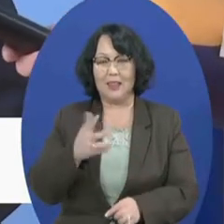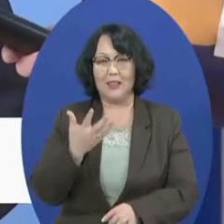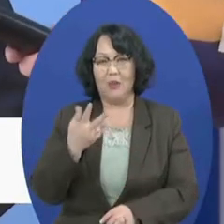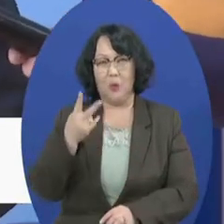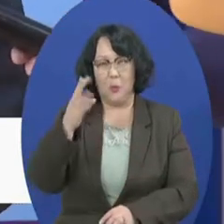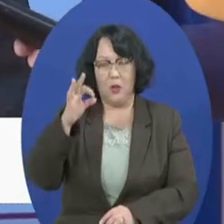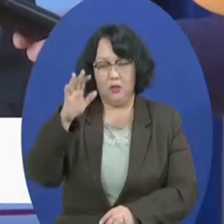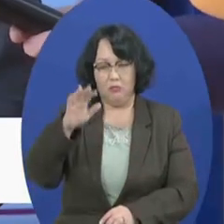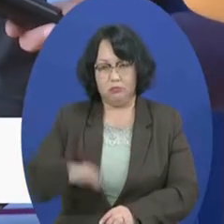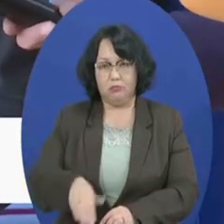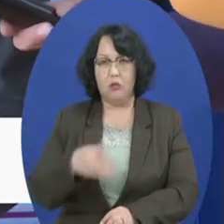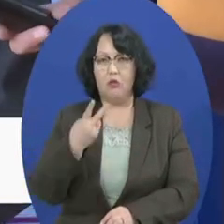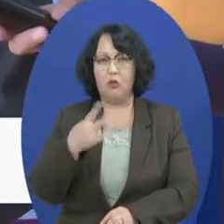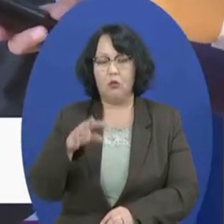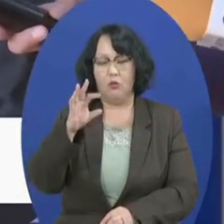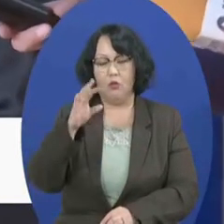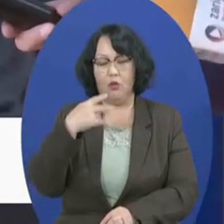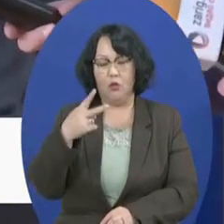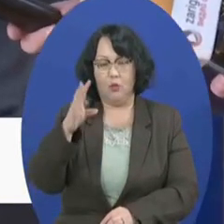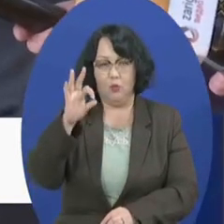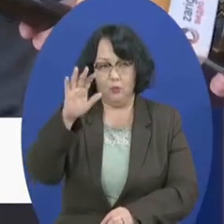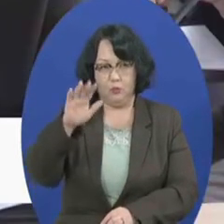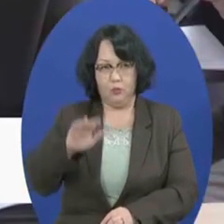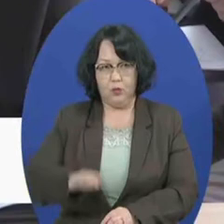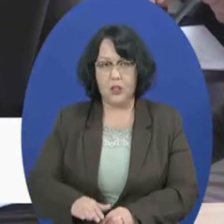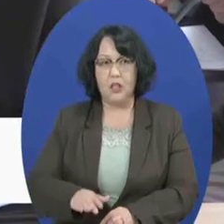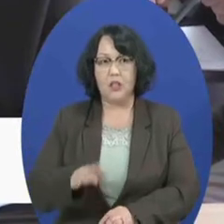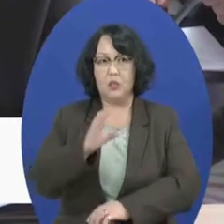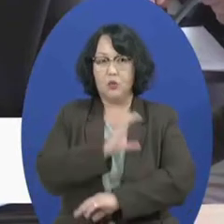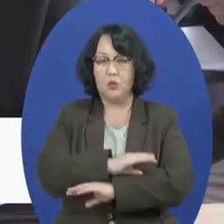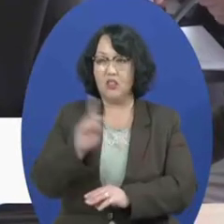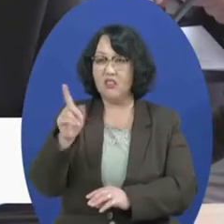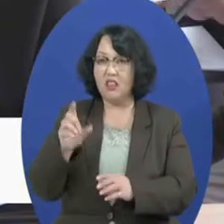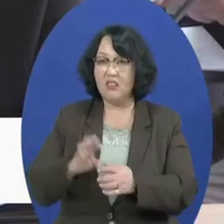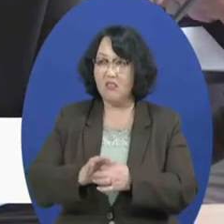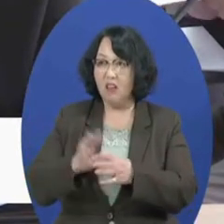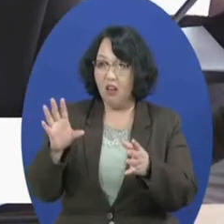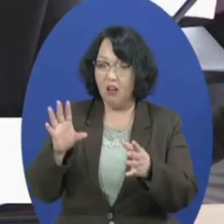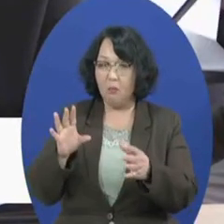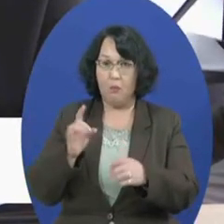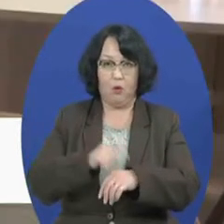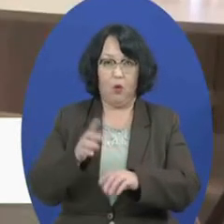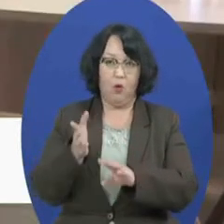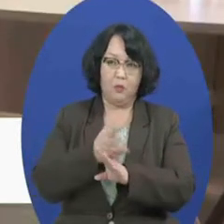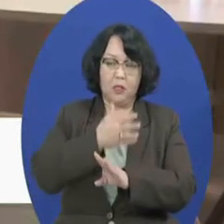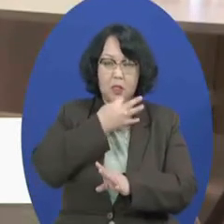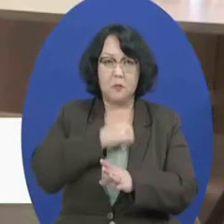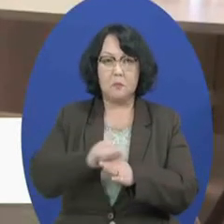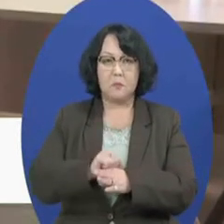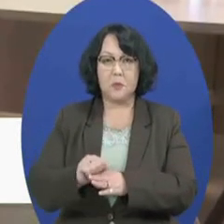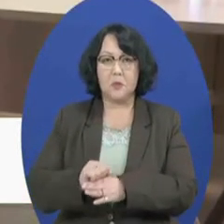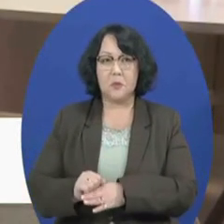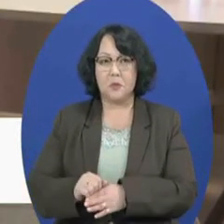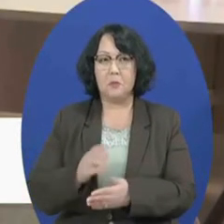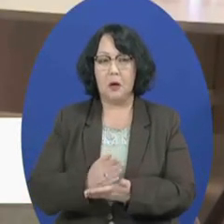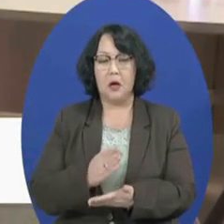бууруулжээ. Нийслэлийн сургууль цэцэрлэгийн танхимын сургалтыг эхлүүлэх хугацаа тодорхойгүй ч бэлэн байдлыг хангаж байгаа гэдгийг алтныхан хэлж байна.